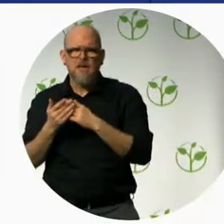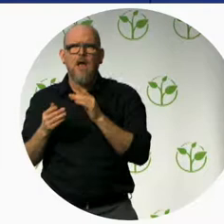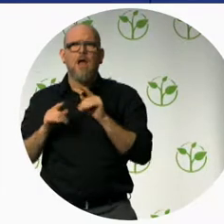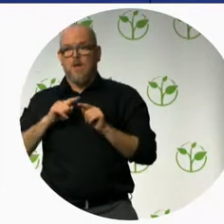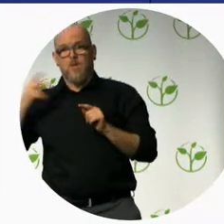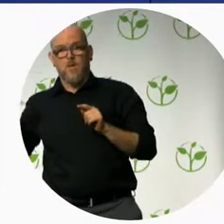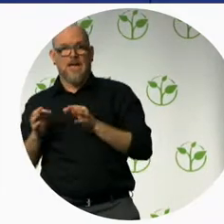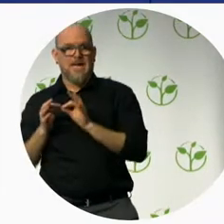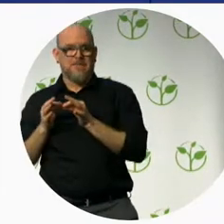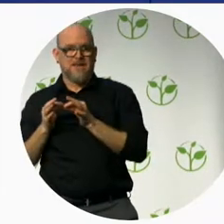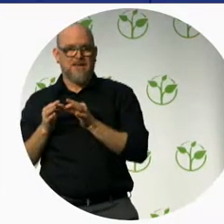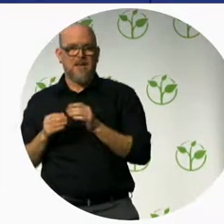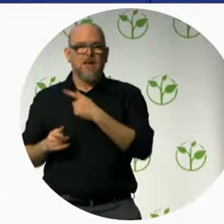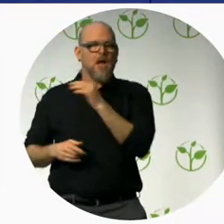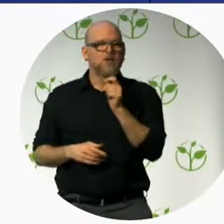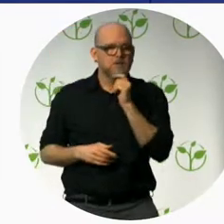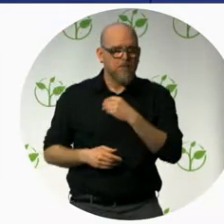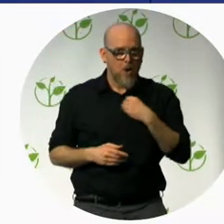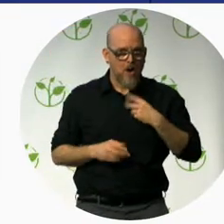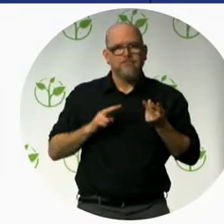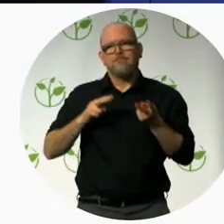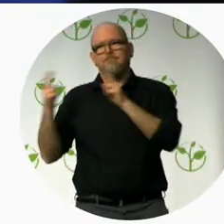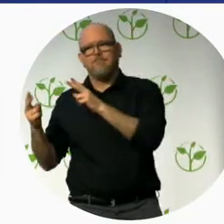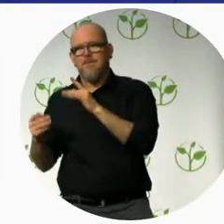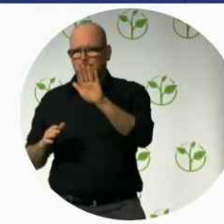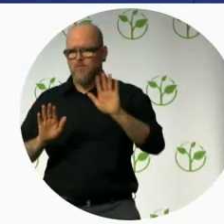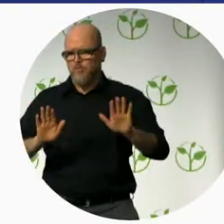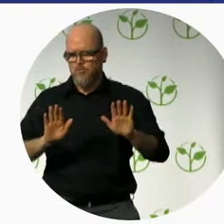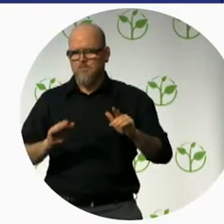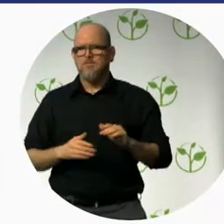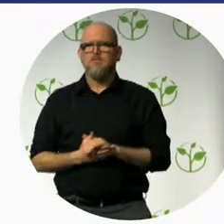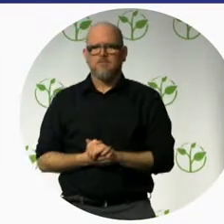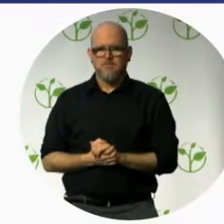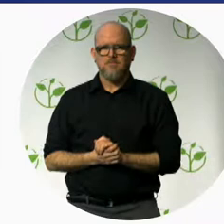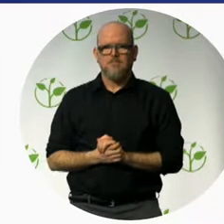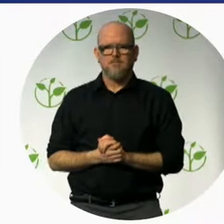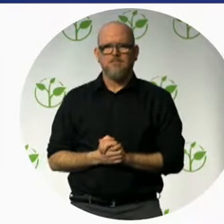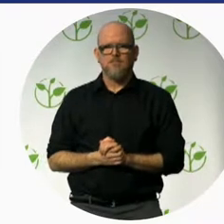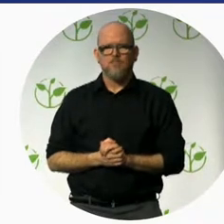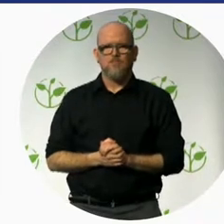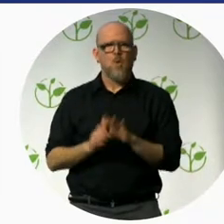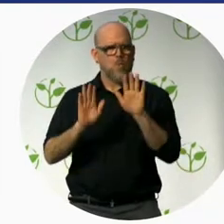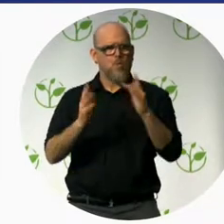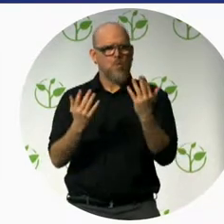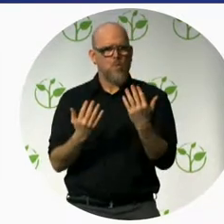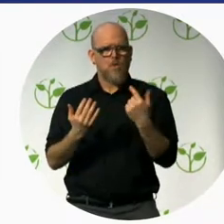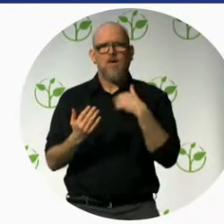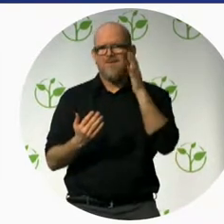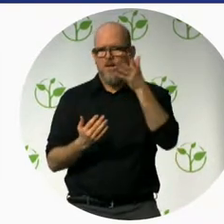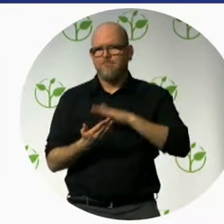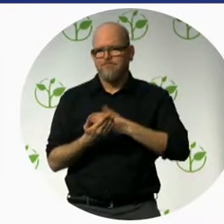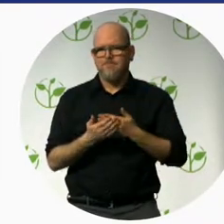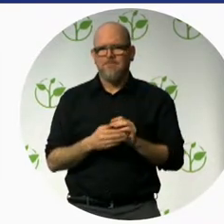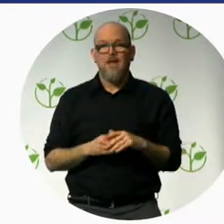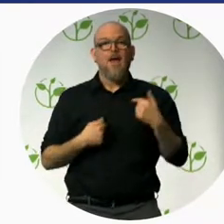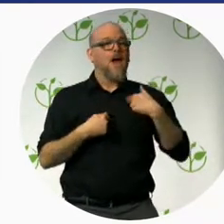włączającej turystyki. Przede wszystkim chciałbym Państwu za zaproszenie. Jestem zaszczyzna, że jeszcze raz